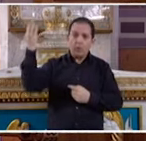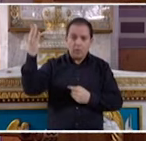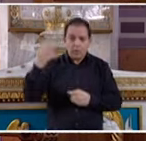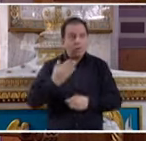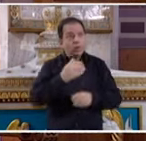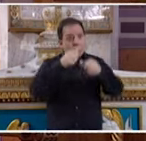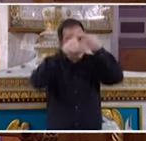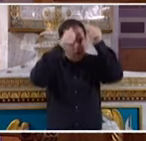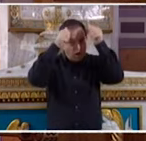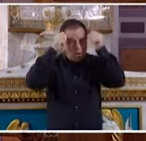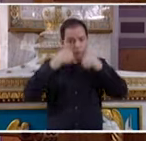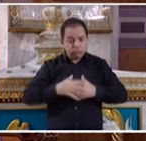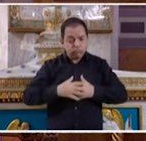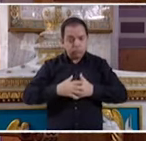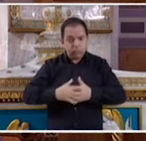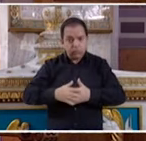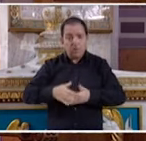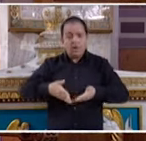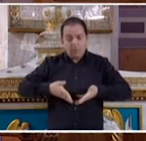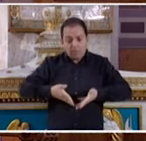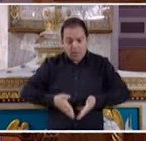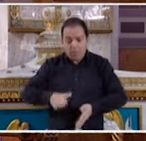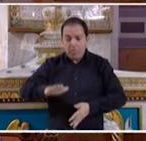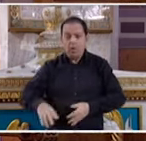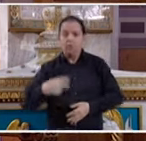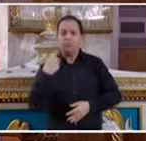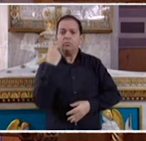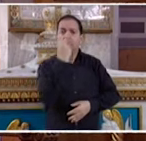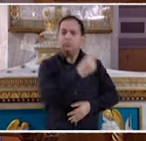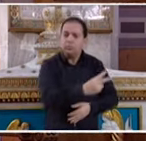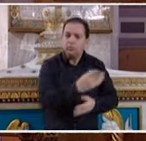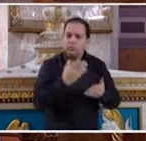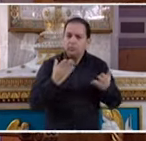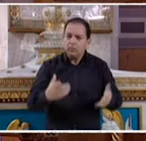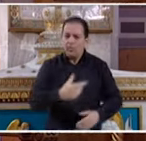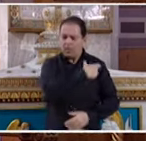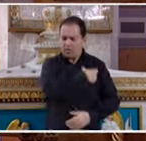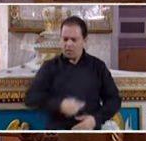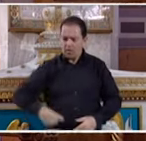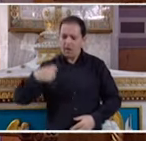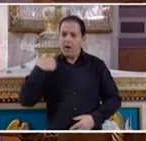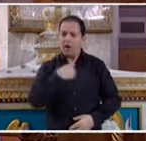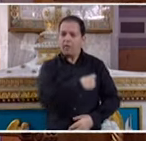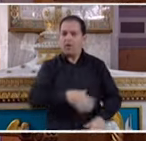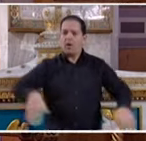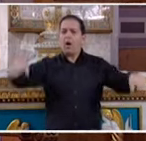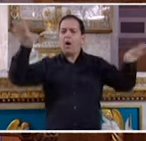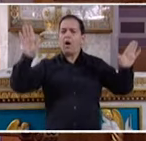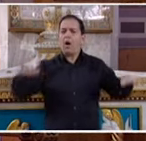Υιός της Παρθένου γίνεται και Γαβριήλ την χάριν